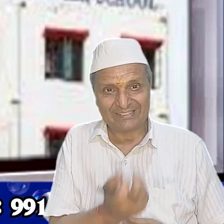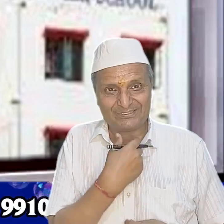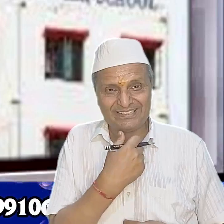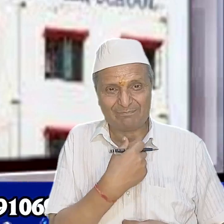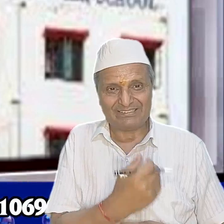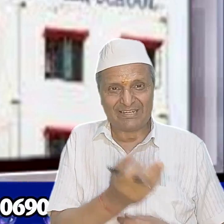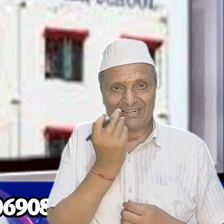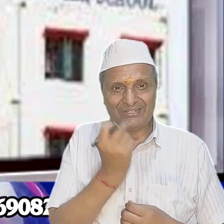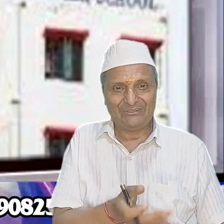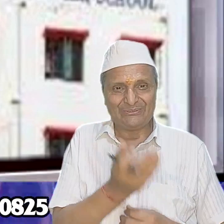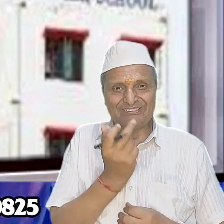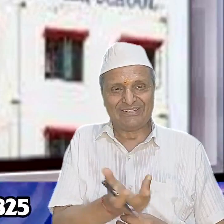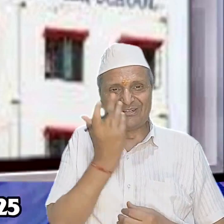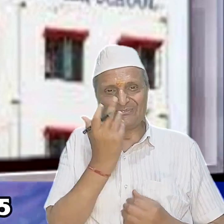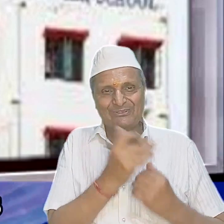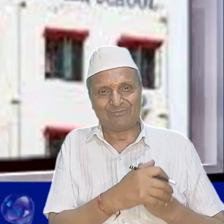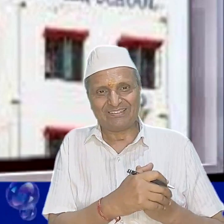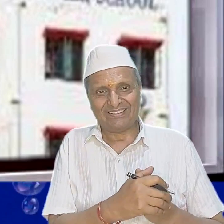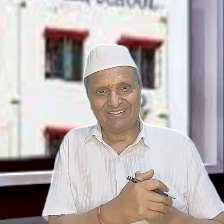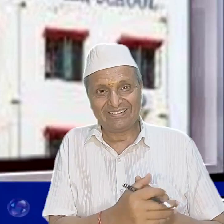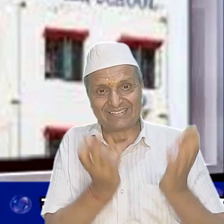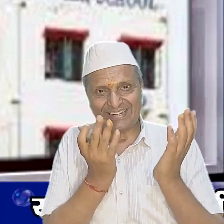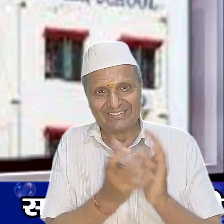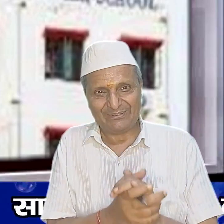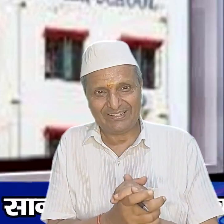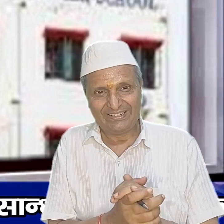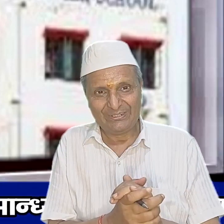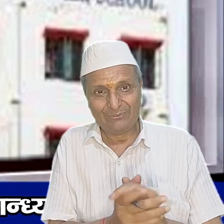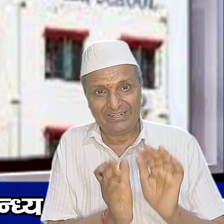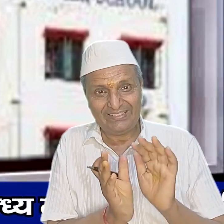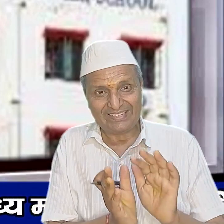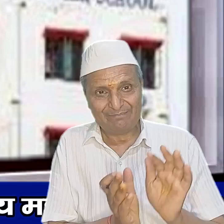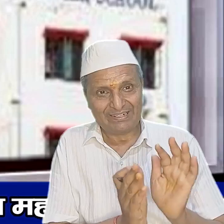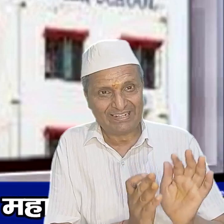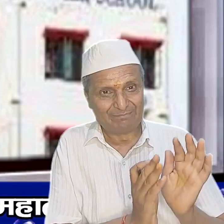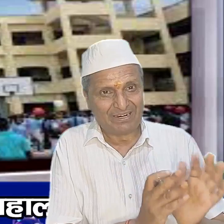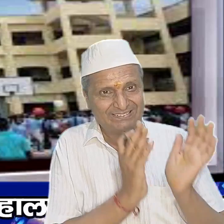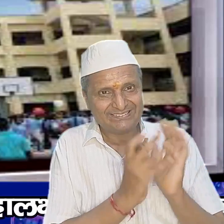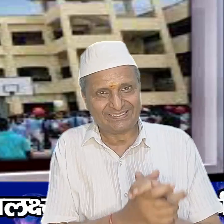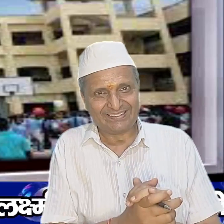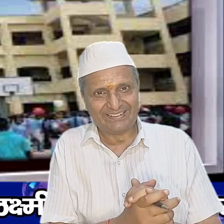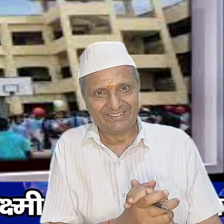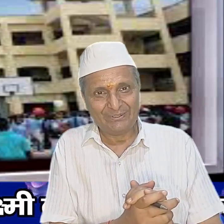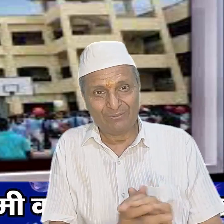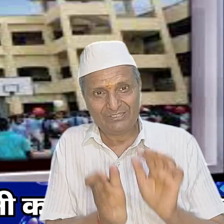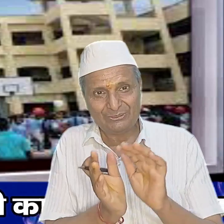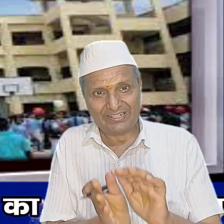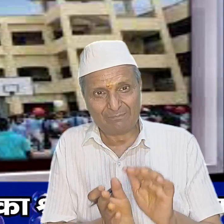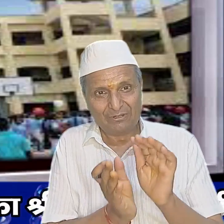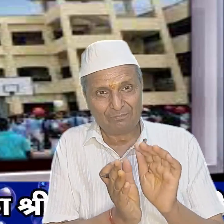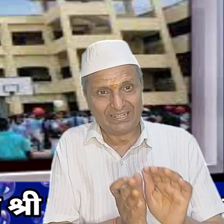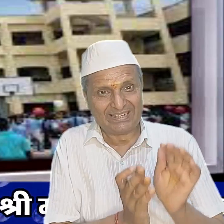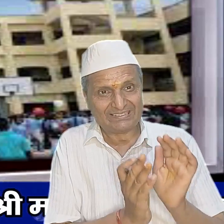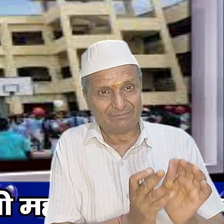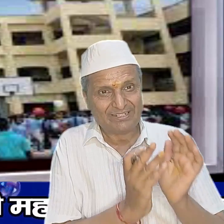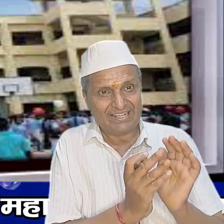करो अगर कोई तलाक करना हो तो तलाक हो जाए, कोई दर्शन करो तो तुम्हारा काम ना होता हो तो काम हो जाए। ऐसे चमत्कार प्रसारित किए गए, आज भी वो